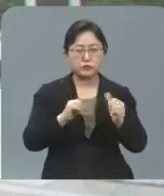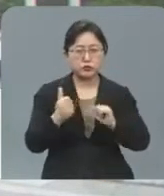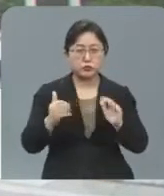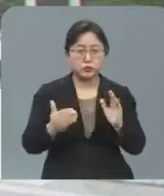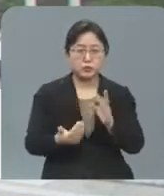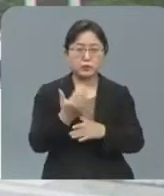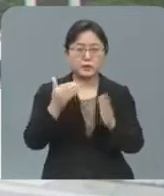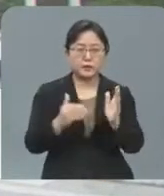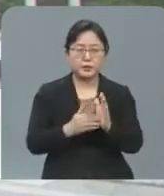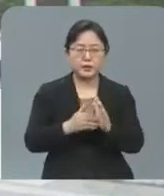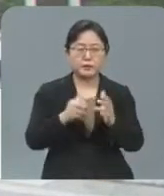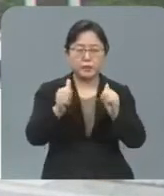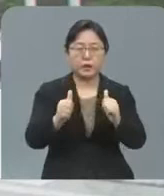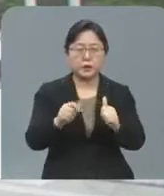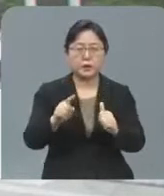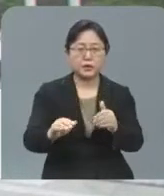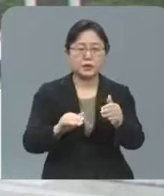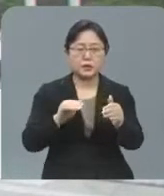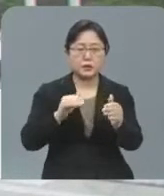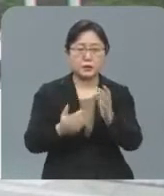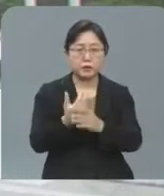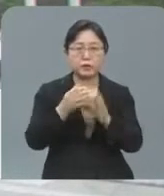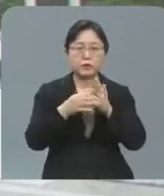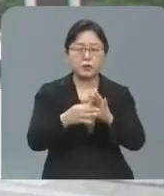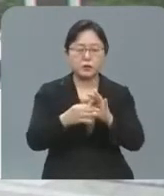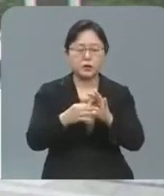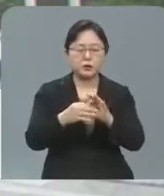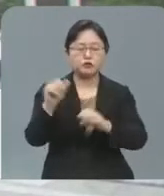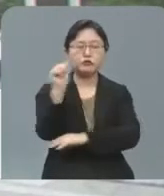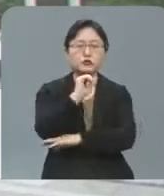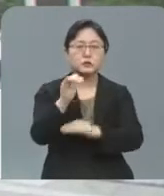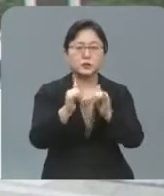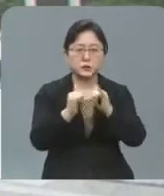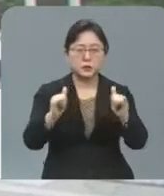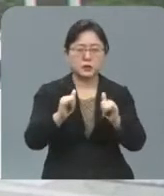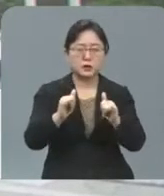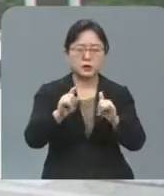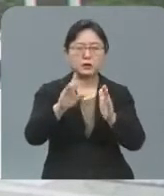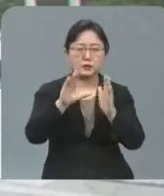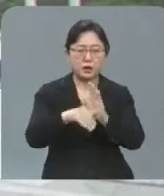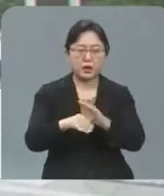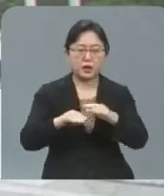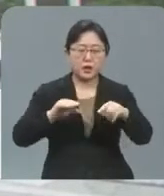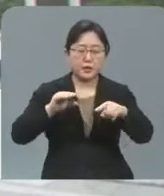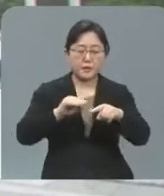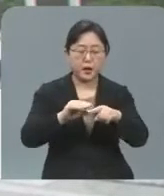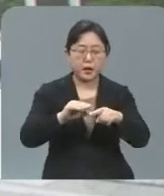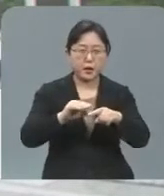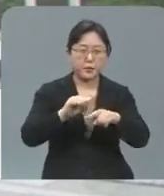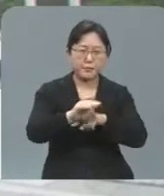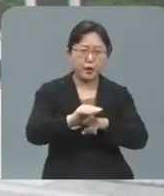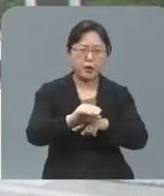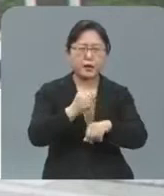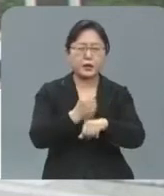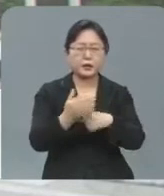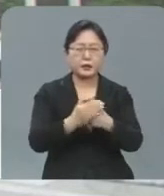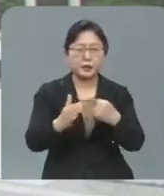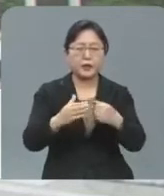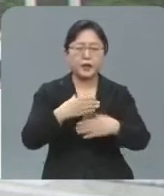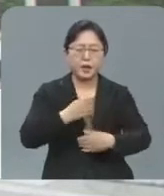있었는데요 법원이 이 사과 전에서 화물차 운전자가 당시의 정지선을 넘어서 차를 멈추는 등